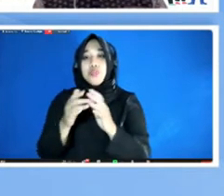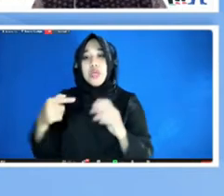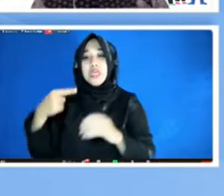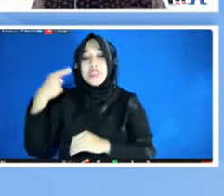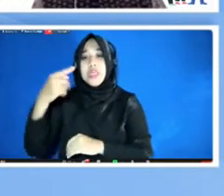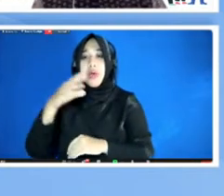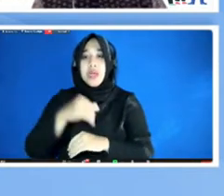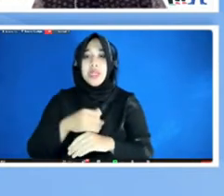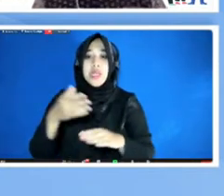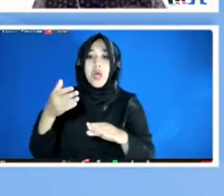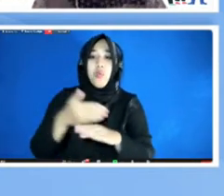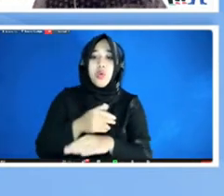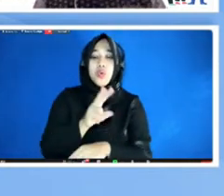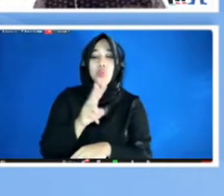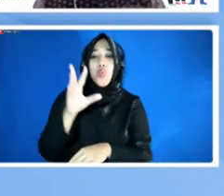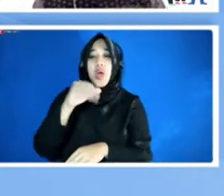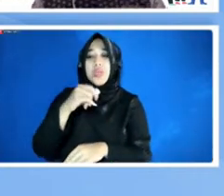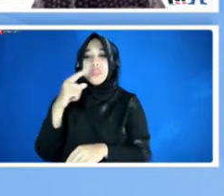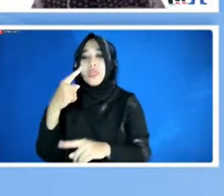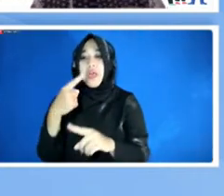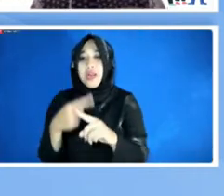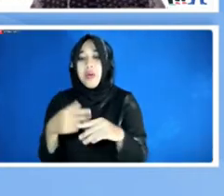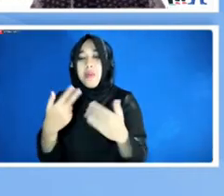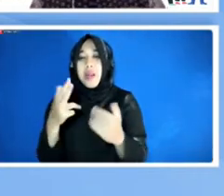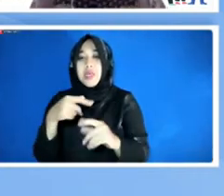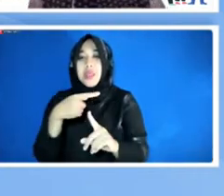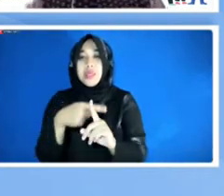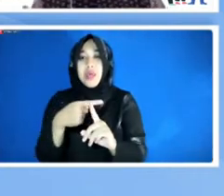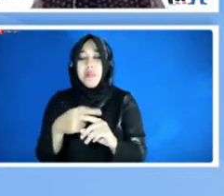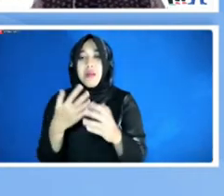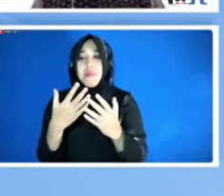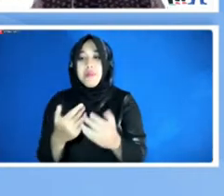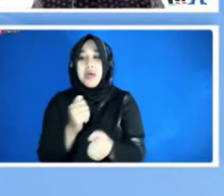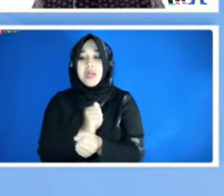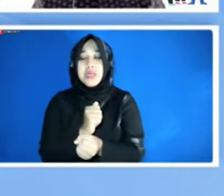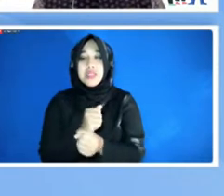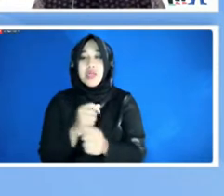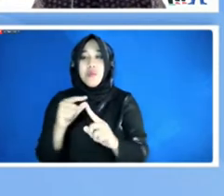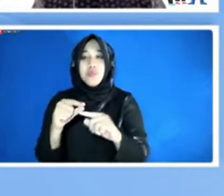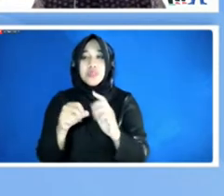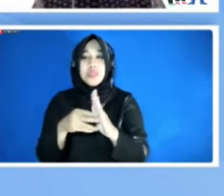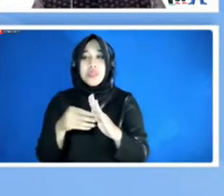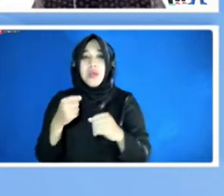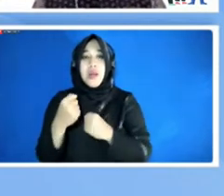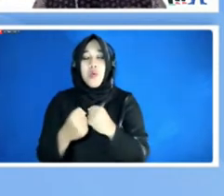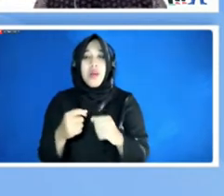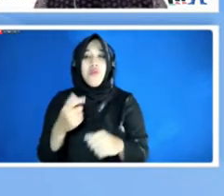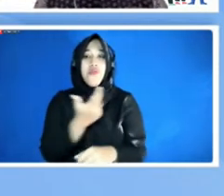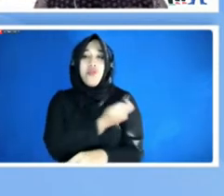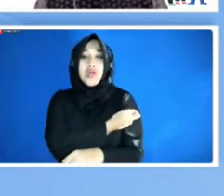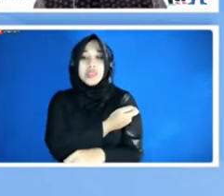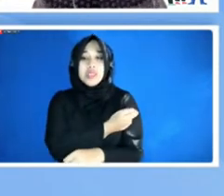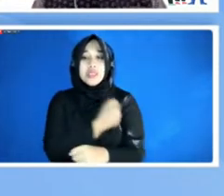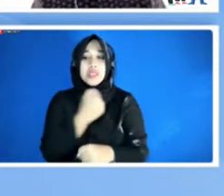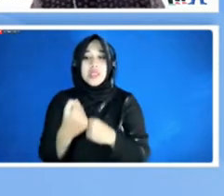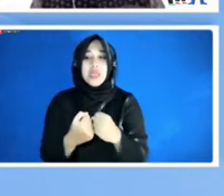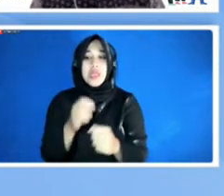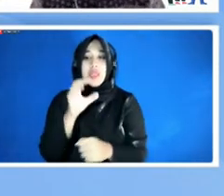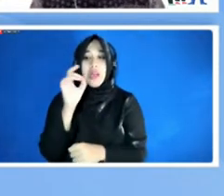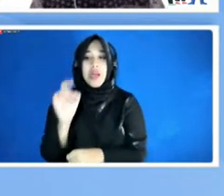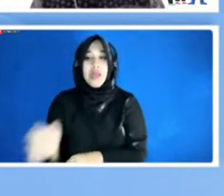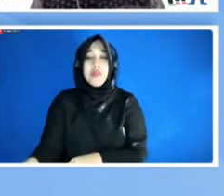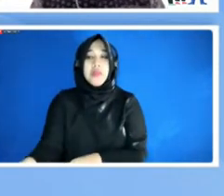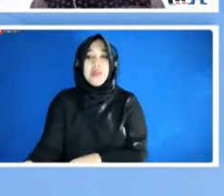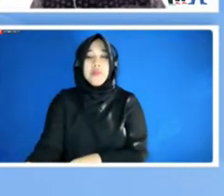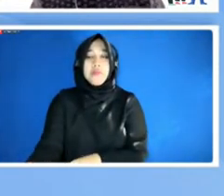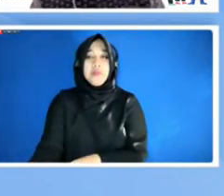cuma 2 hari sekali, apalagi dengan penambahan beban kerja puskesmas untuk melakukan vaksinasi dan kegiatan esensial lainnya. Sehingga